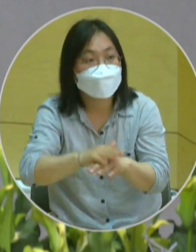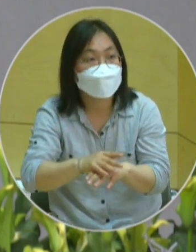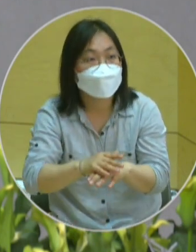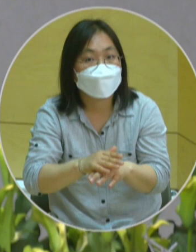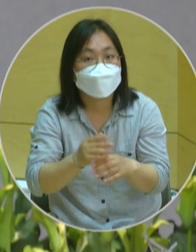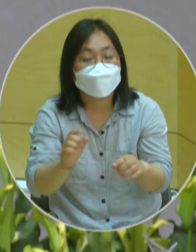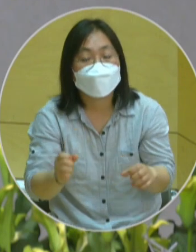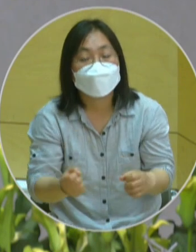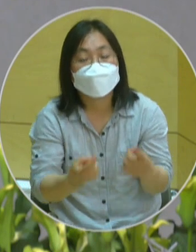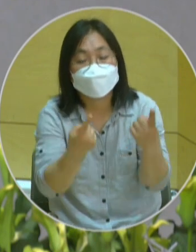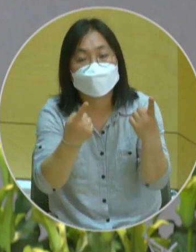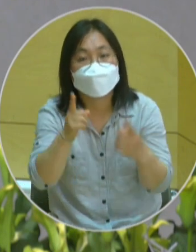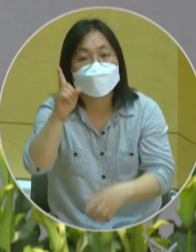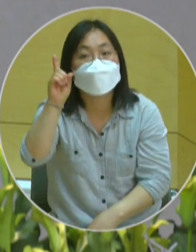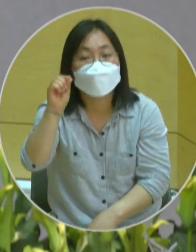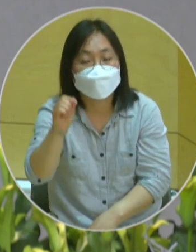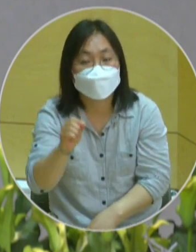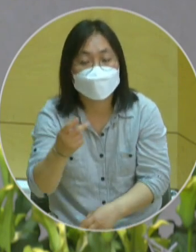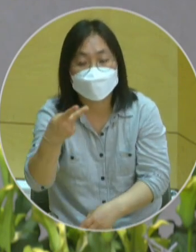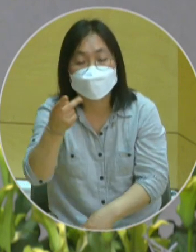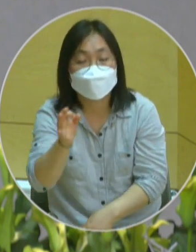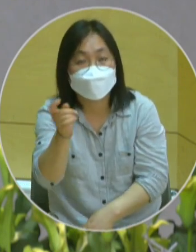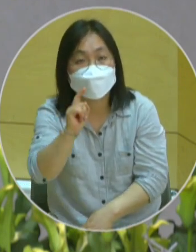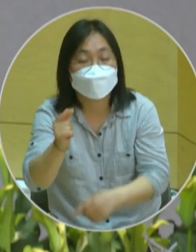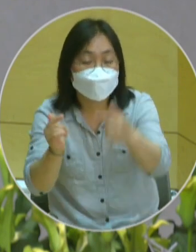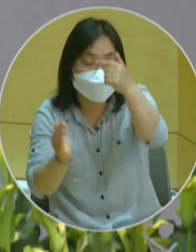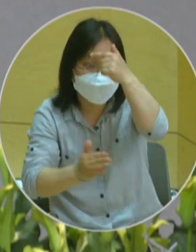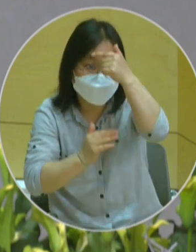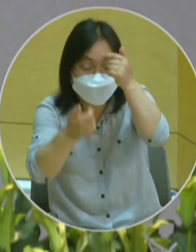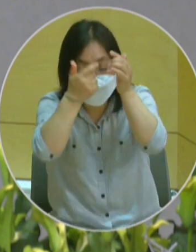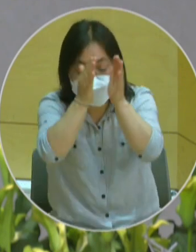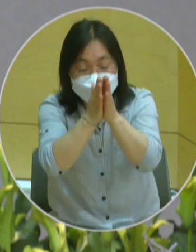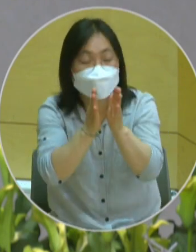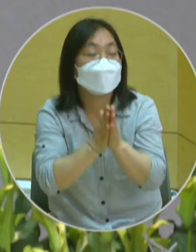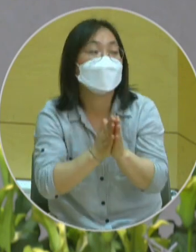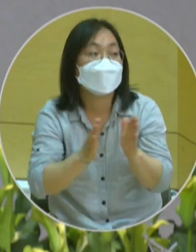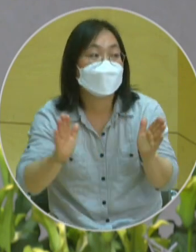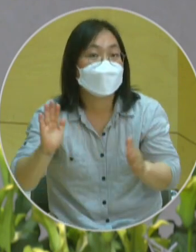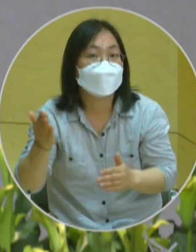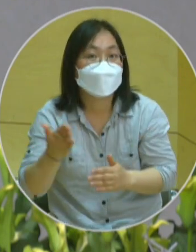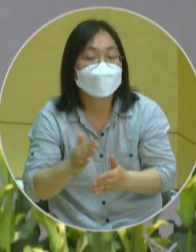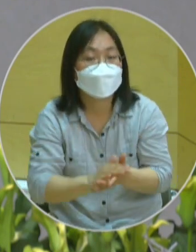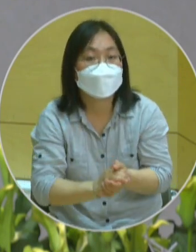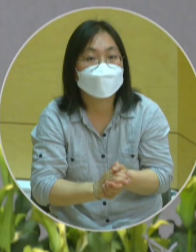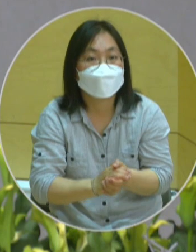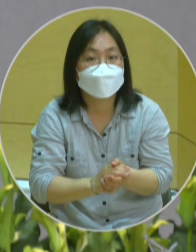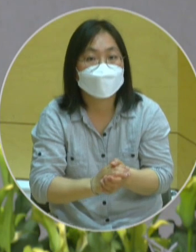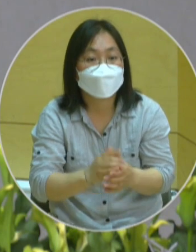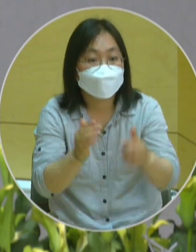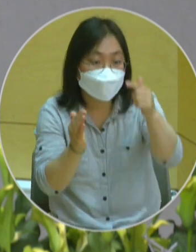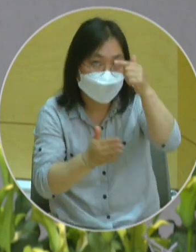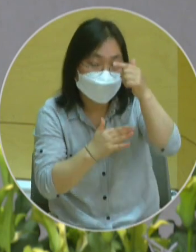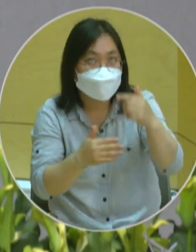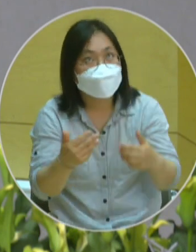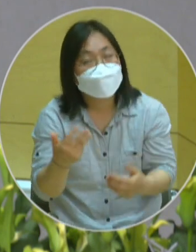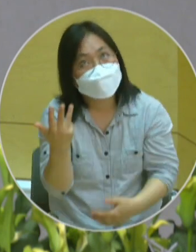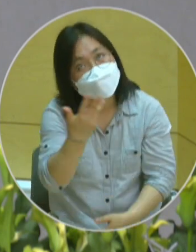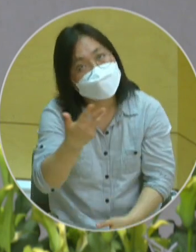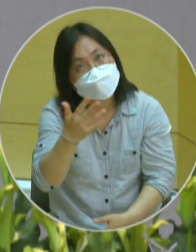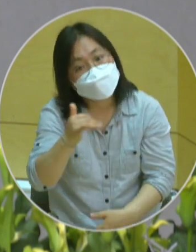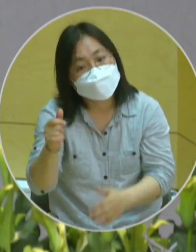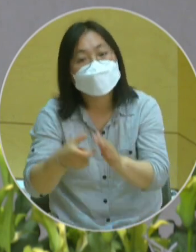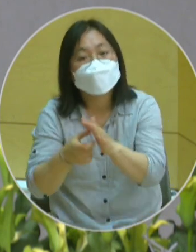번 동안 성도의 기도가 시작됩니다. 쉽게 말씀드리면 우리 동안교회 성도가 우리 어린아이까지 한 8천 명